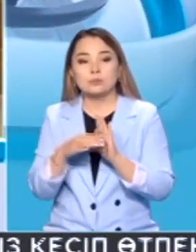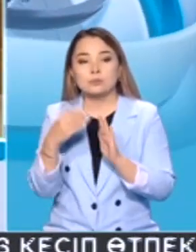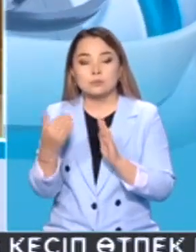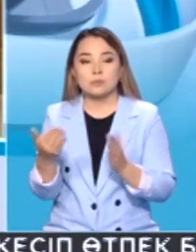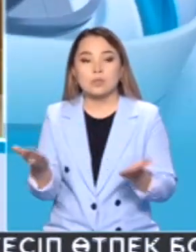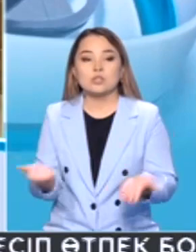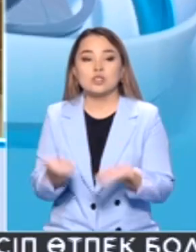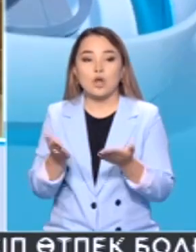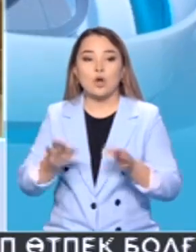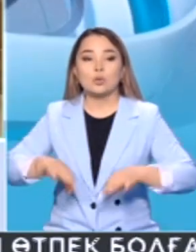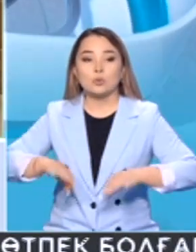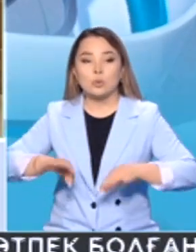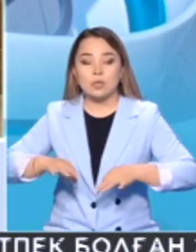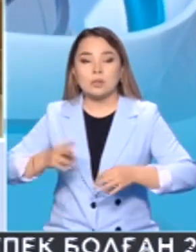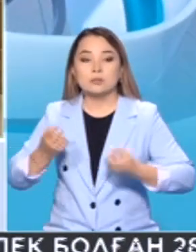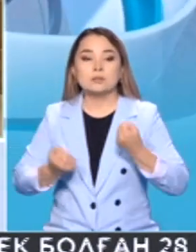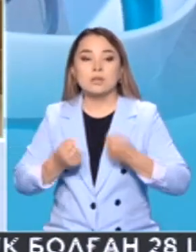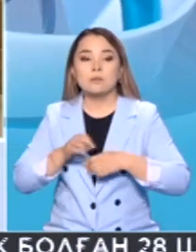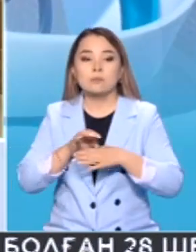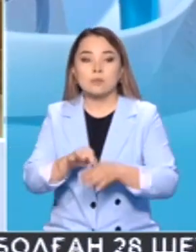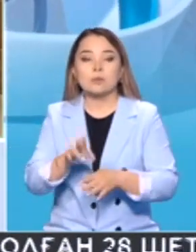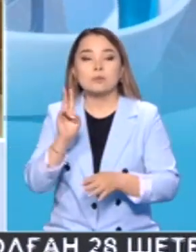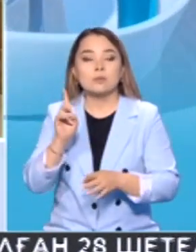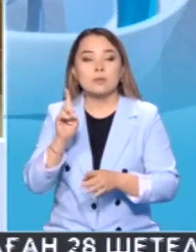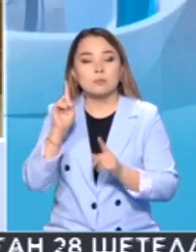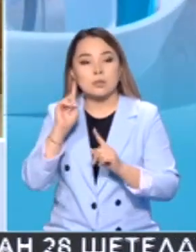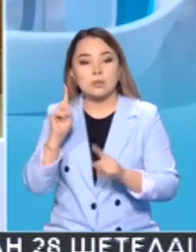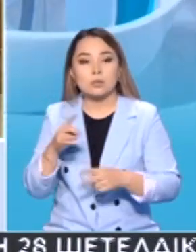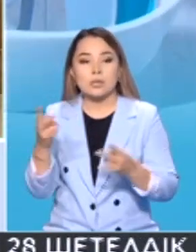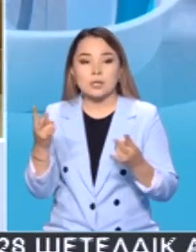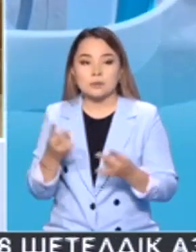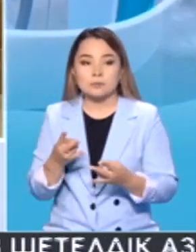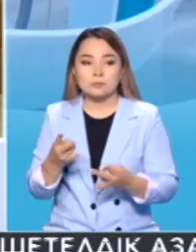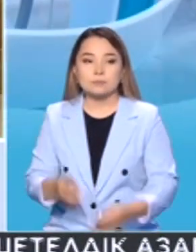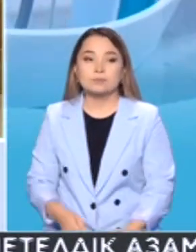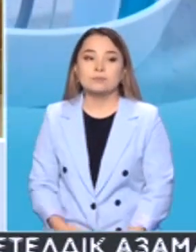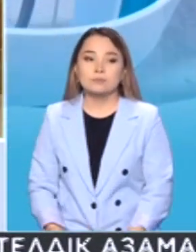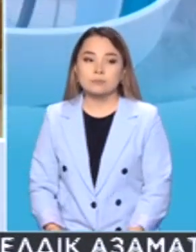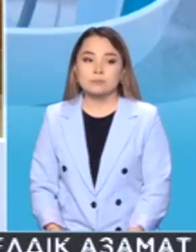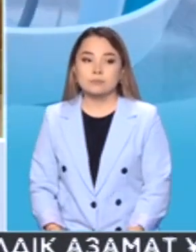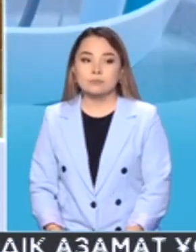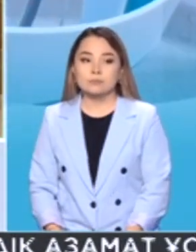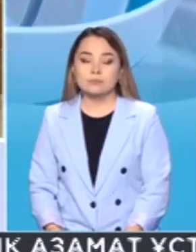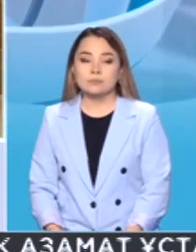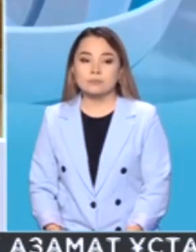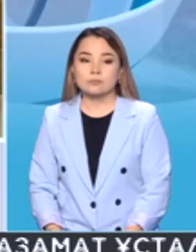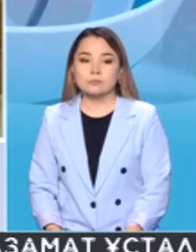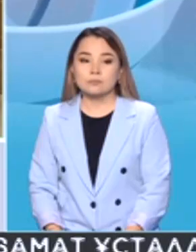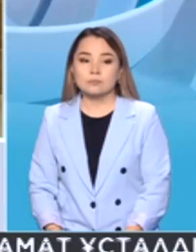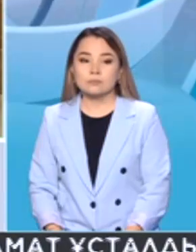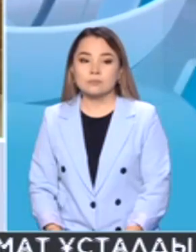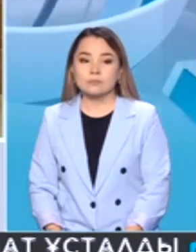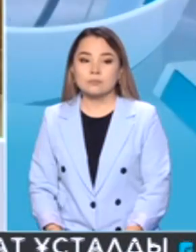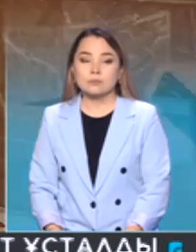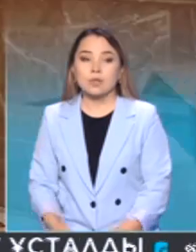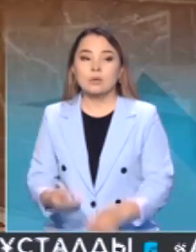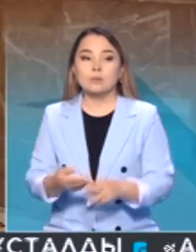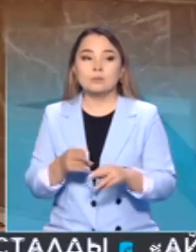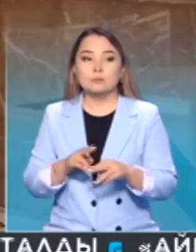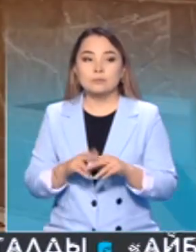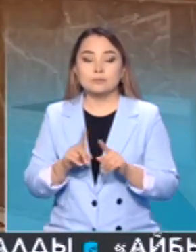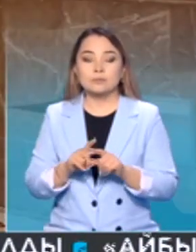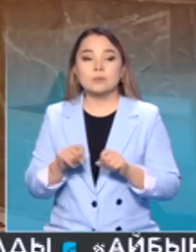жеңіл көліктің бұл түрін тізгіндегендерге нені білу керек? Дархан, бұдан былай